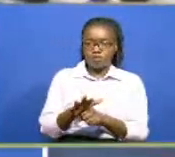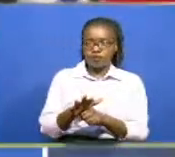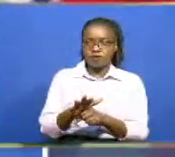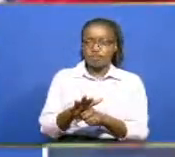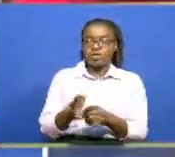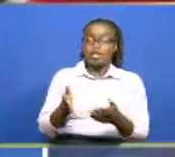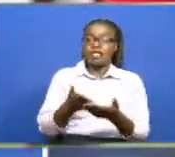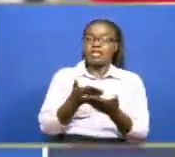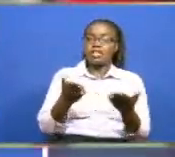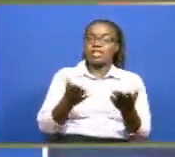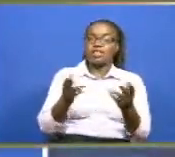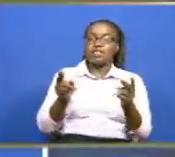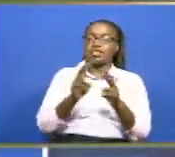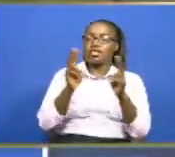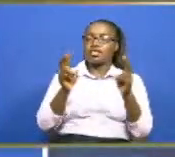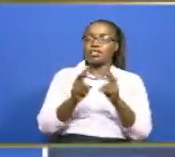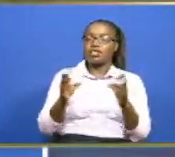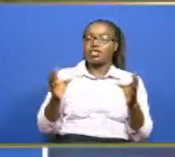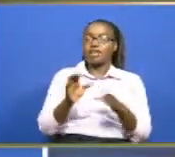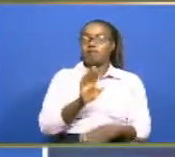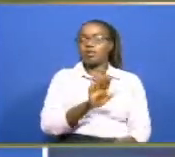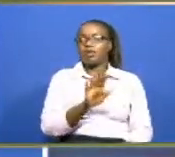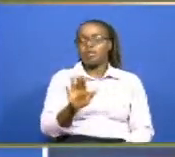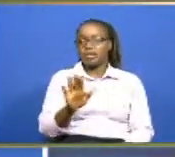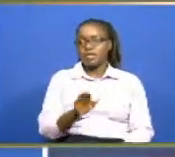zilizowekwa kwenye mataifa ya vilabu vyao.